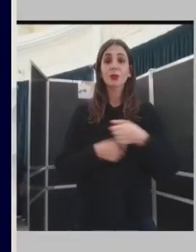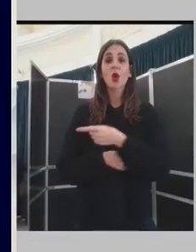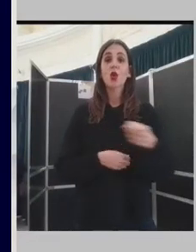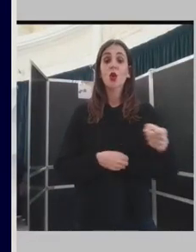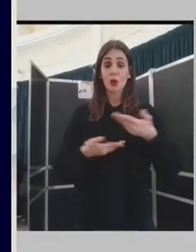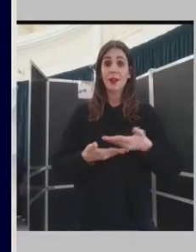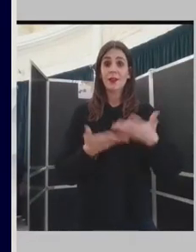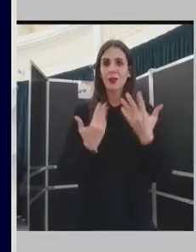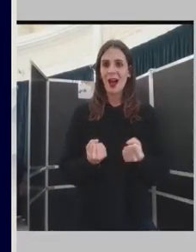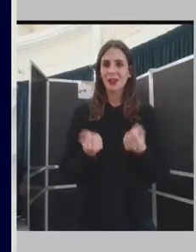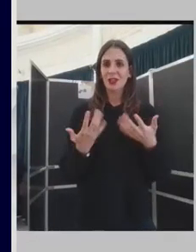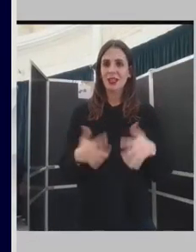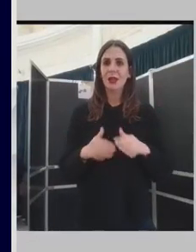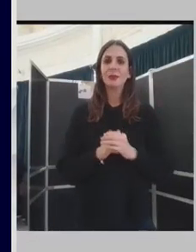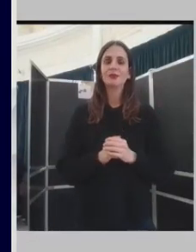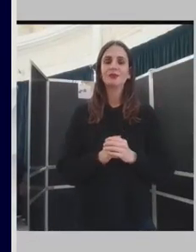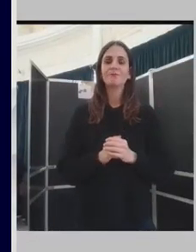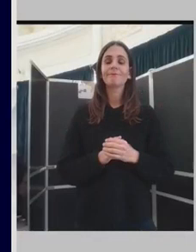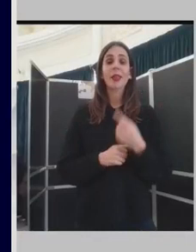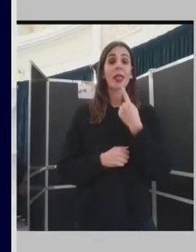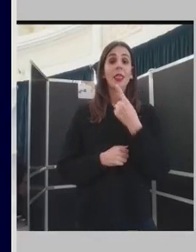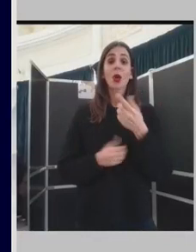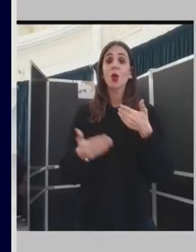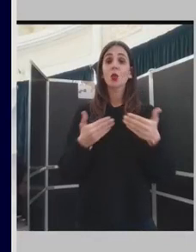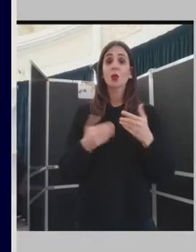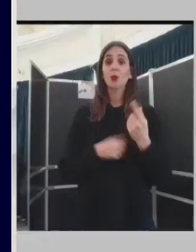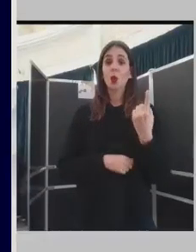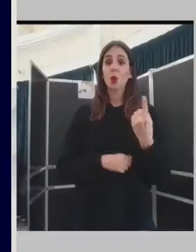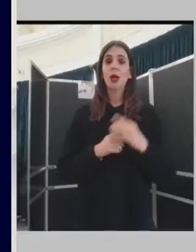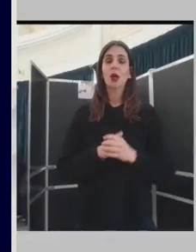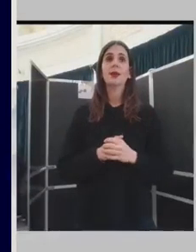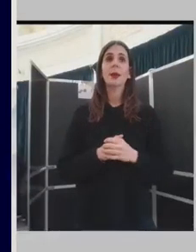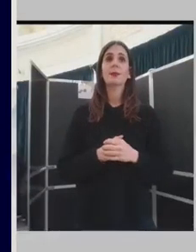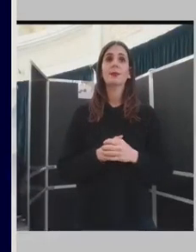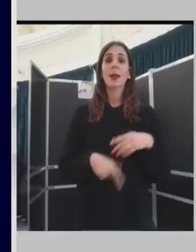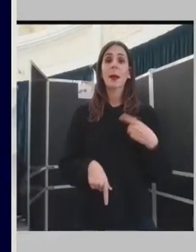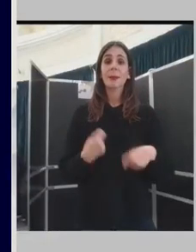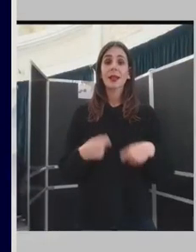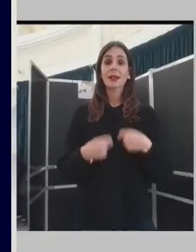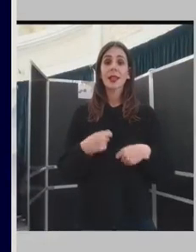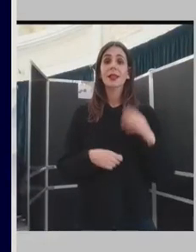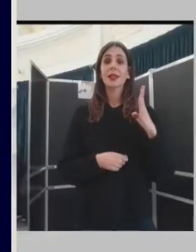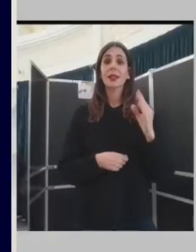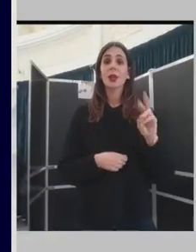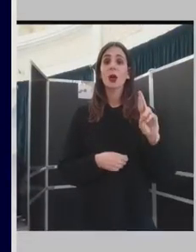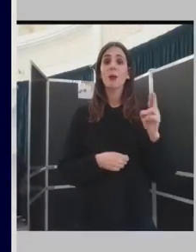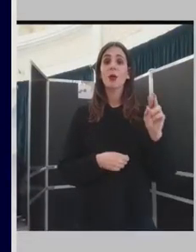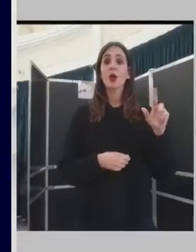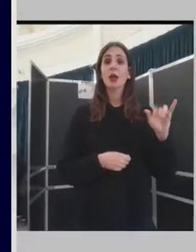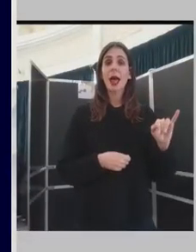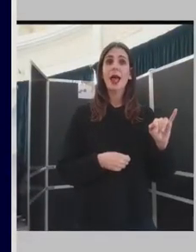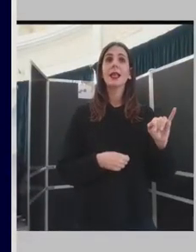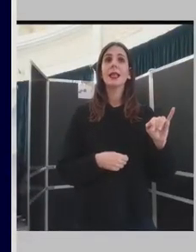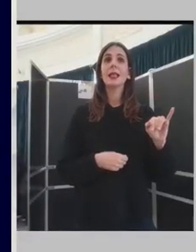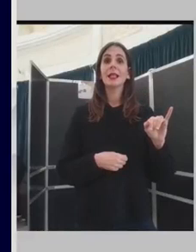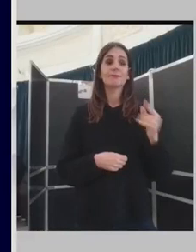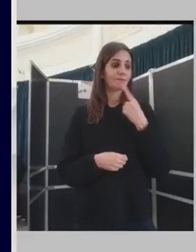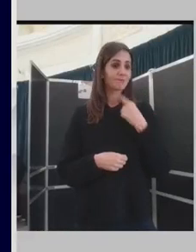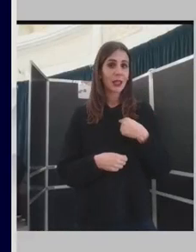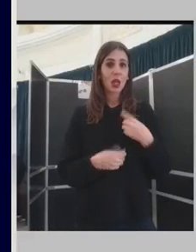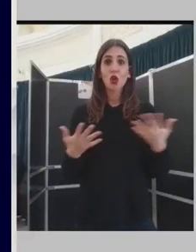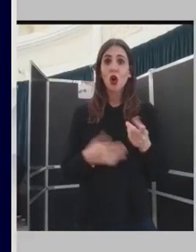invito. Vi dico una cosa prima che cominciamo. Il Presidente Borrelli ha minacciato noi, dicendo che dobbiamo